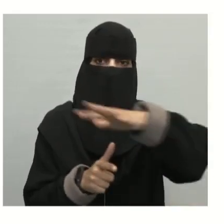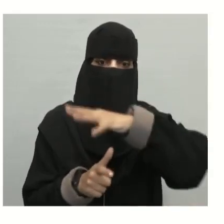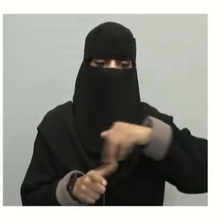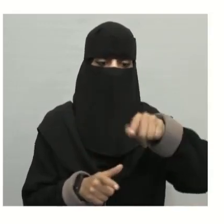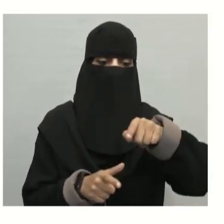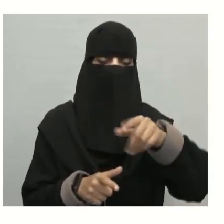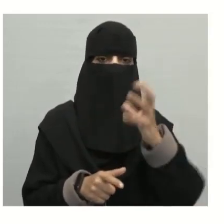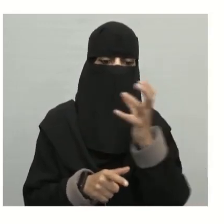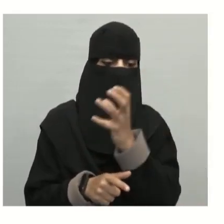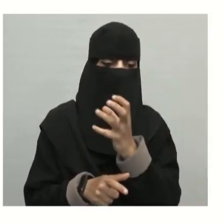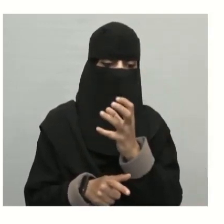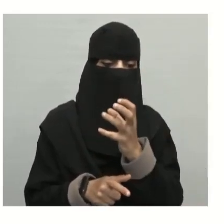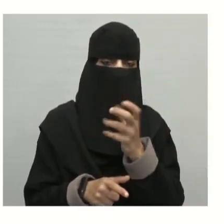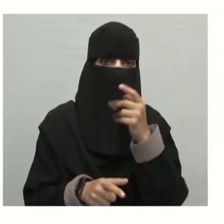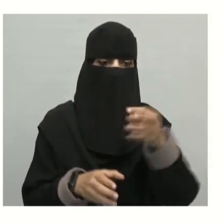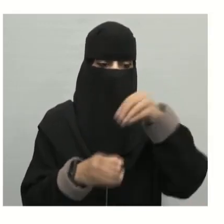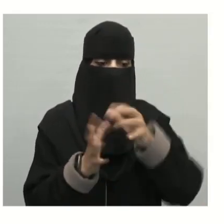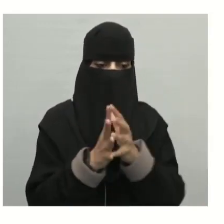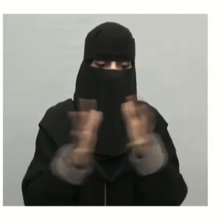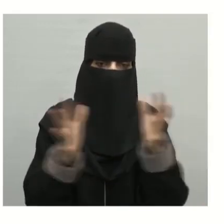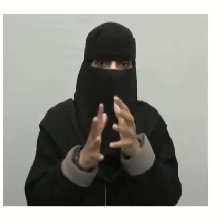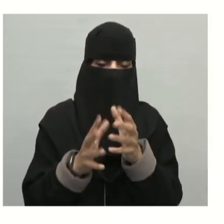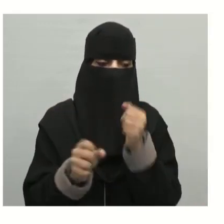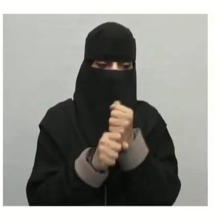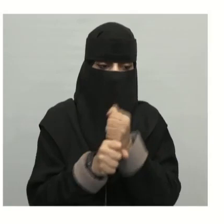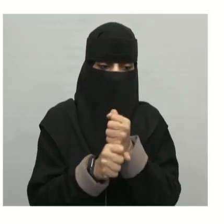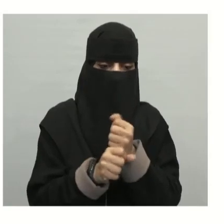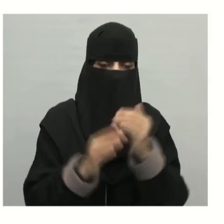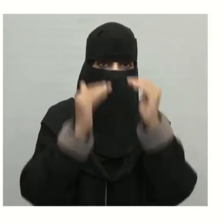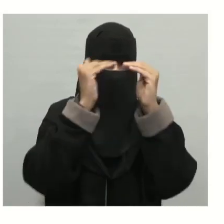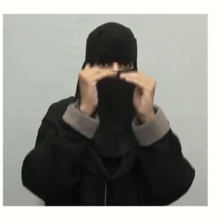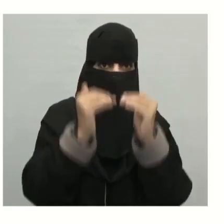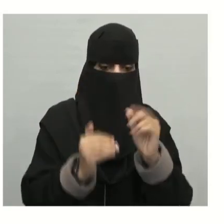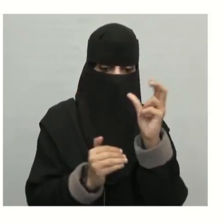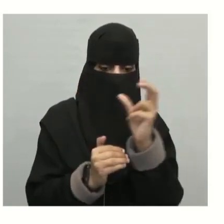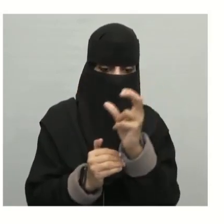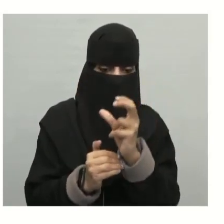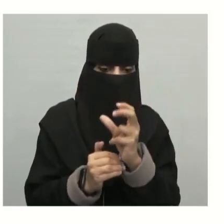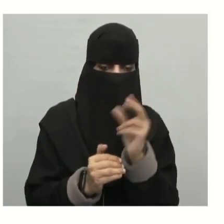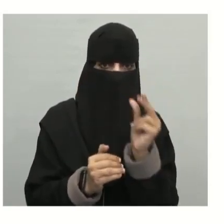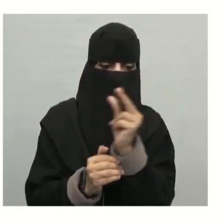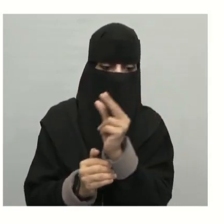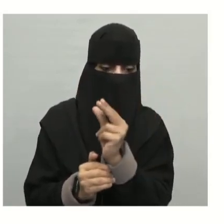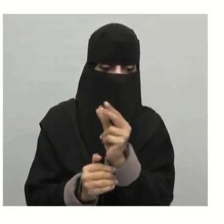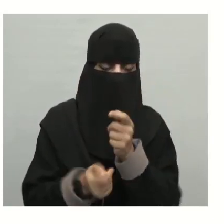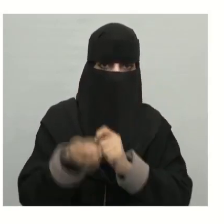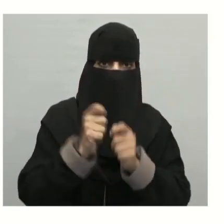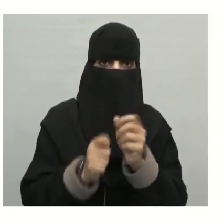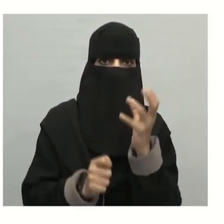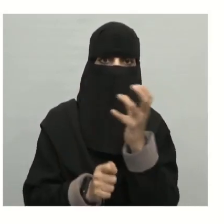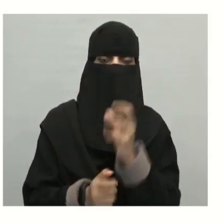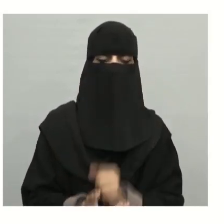العام للصخر يشمل حجم وشكل وطريقه ترتيب بلورات وحبيبات المعادن او المكونه